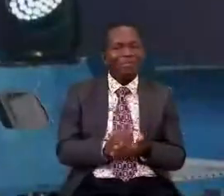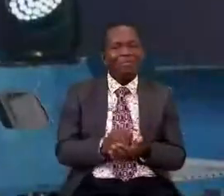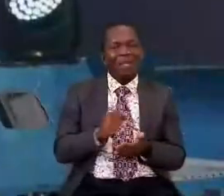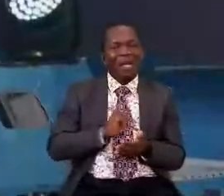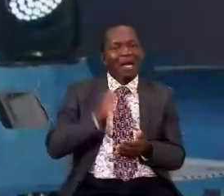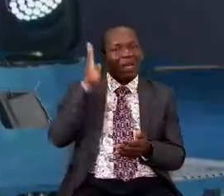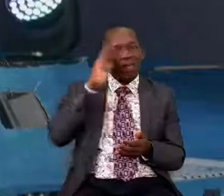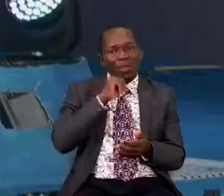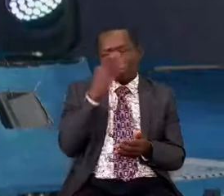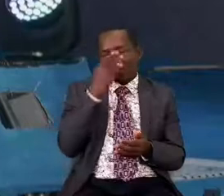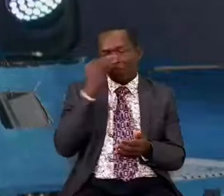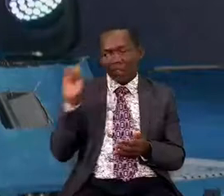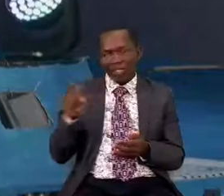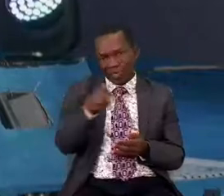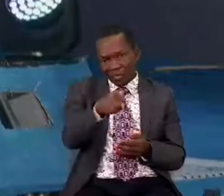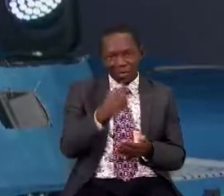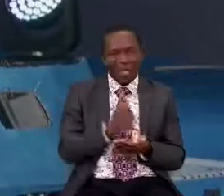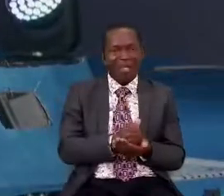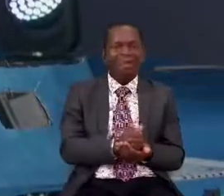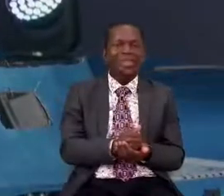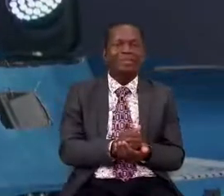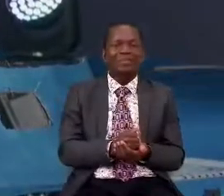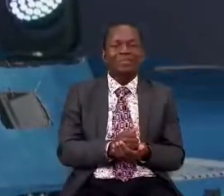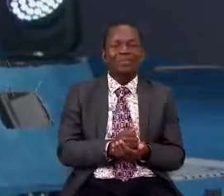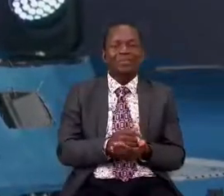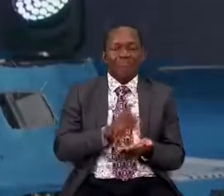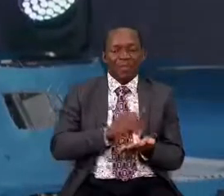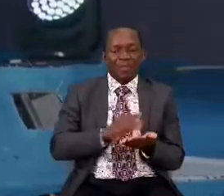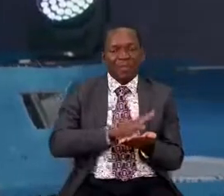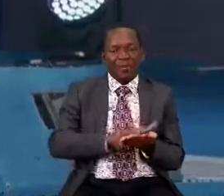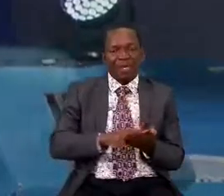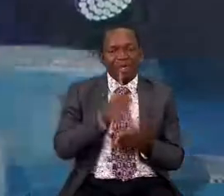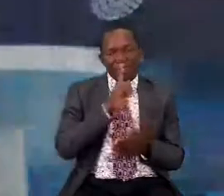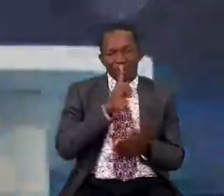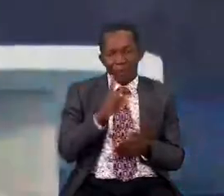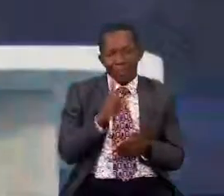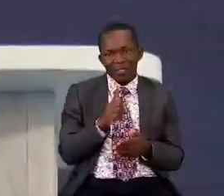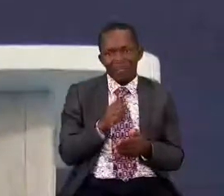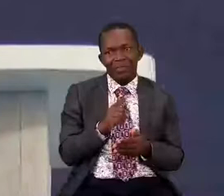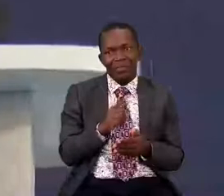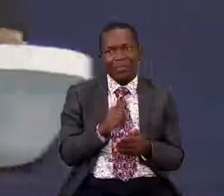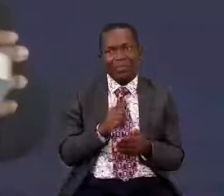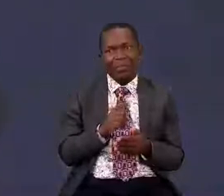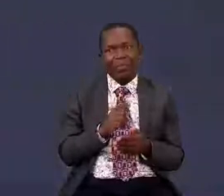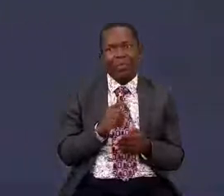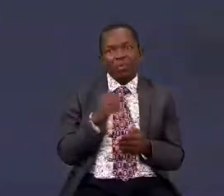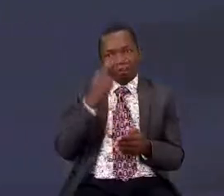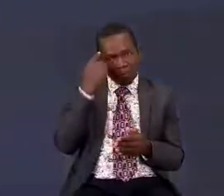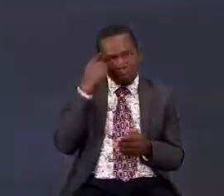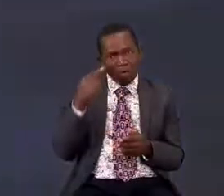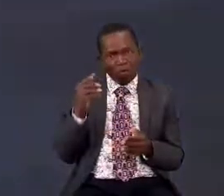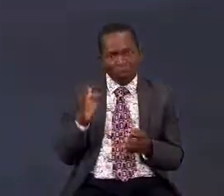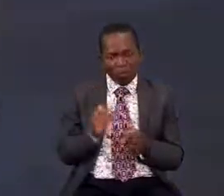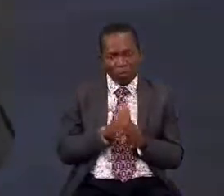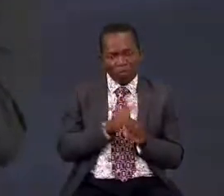L'assurance divine pour l'accomplissement dans le ministère. Il y a trois points à considérer dans ce passage.